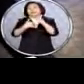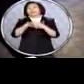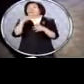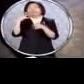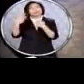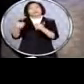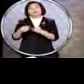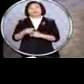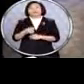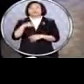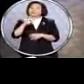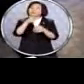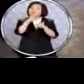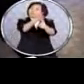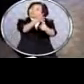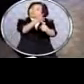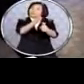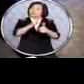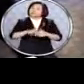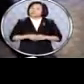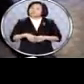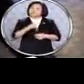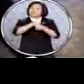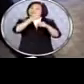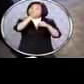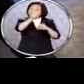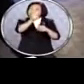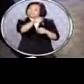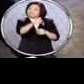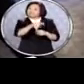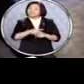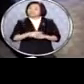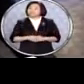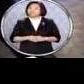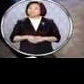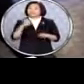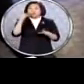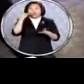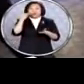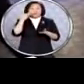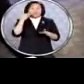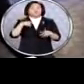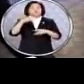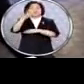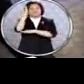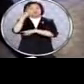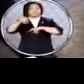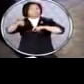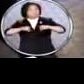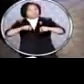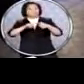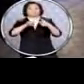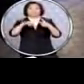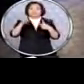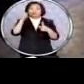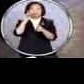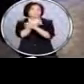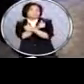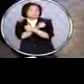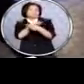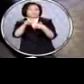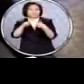那我也想请问一下马主席，如果我们在很多的政策跟很多的思考上